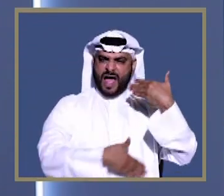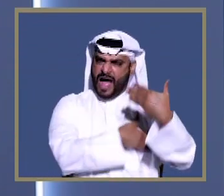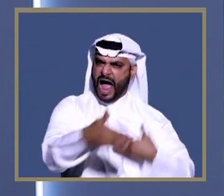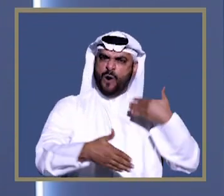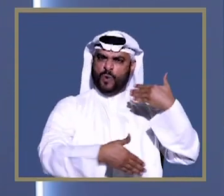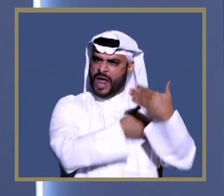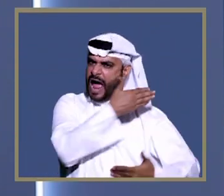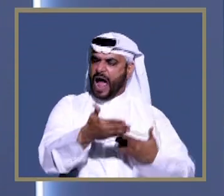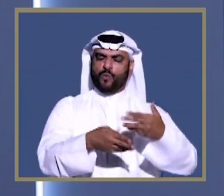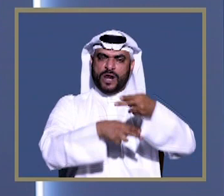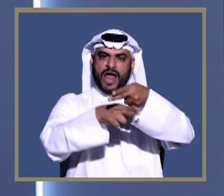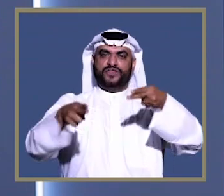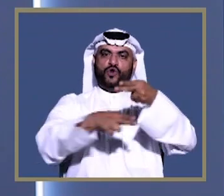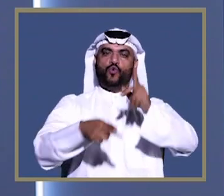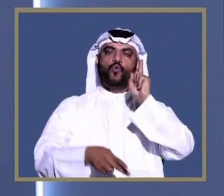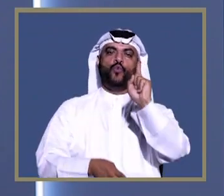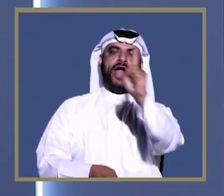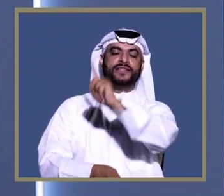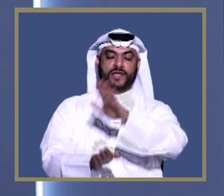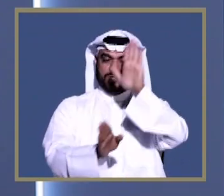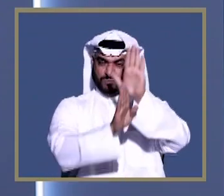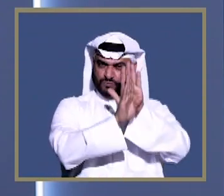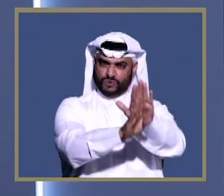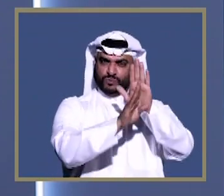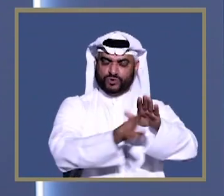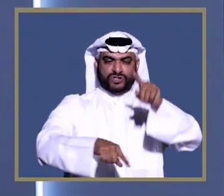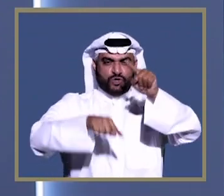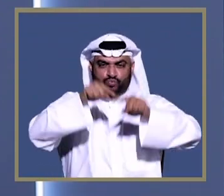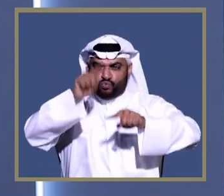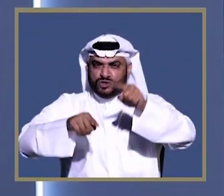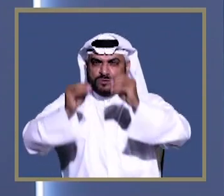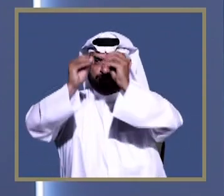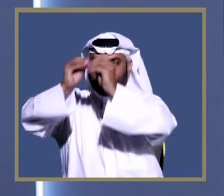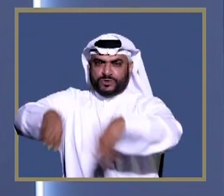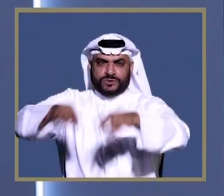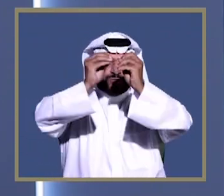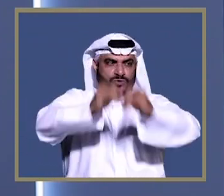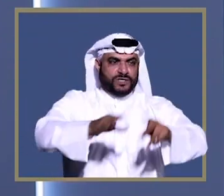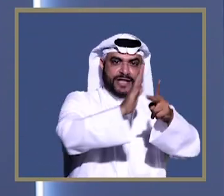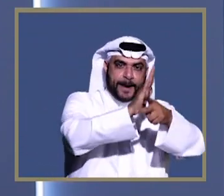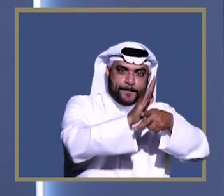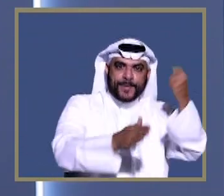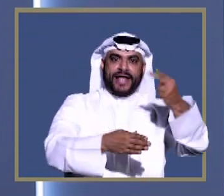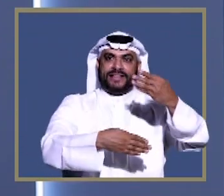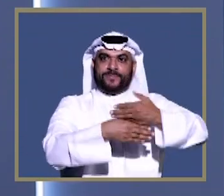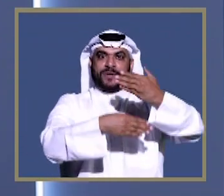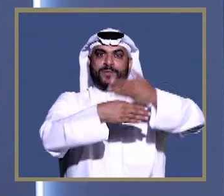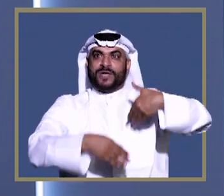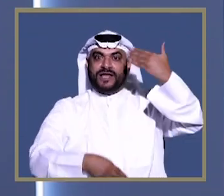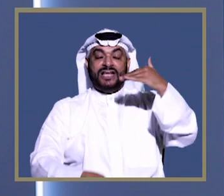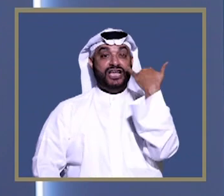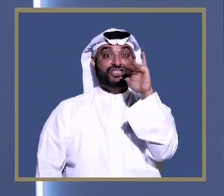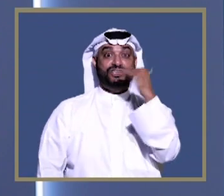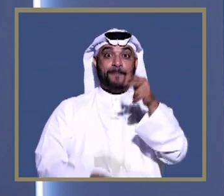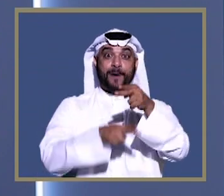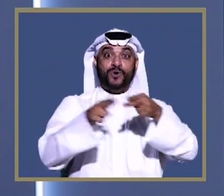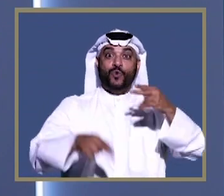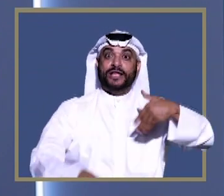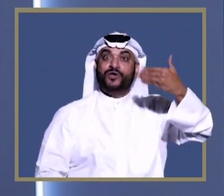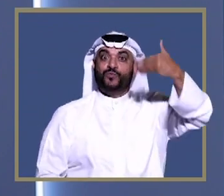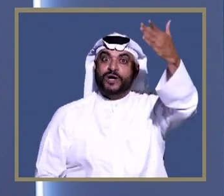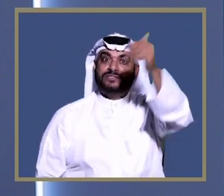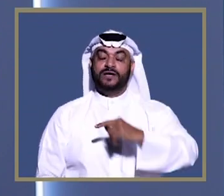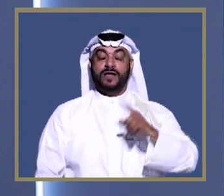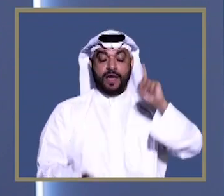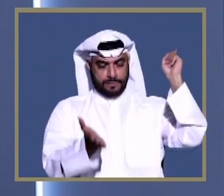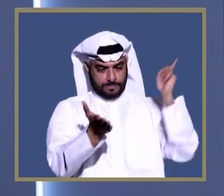ومتحدية الصعاب في سبيل الكويت لمعالجة المشاكل اللي تواجهنا لإعادة بناء مستقبل شبابنا القادم من